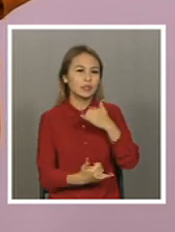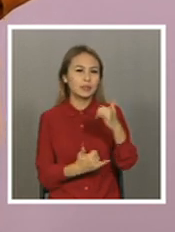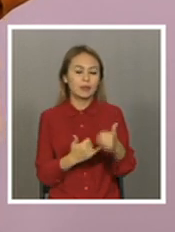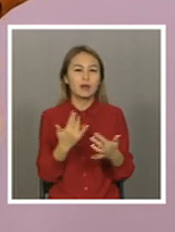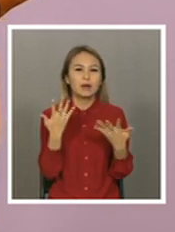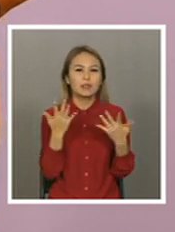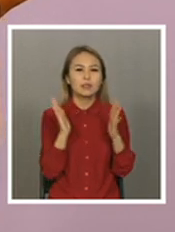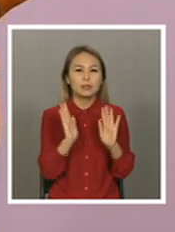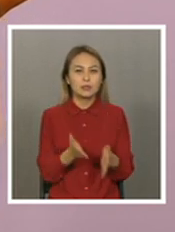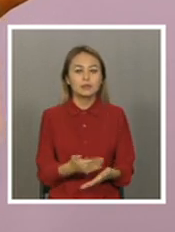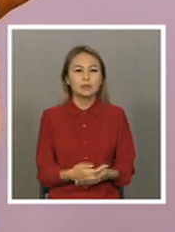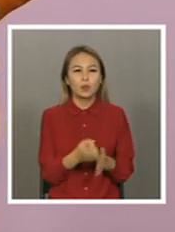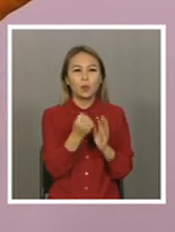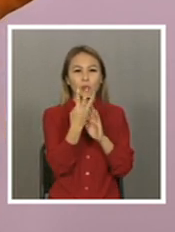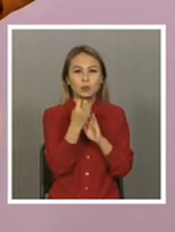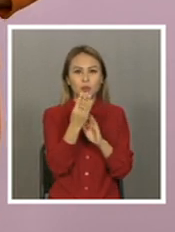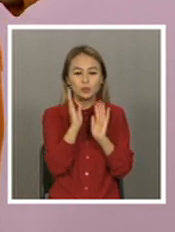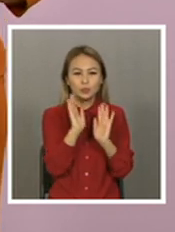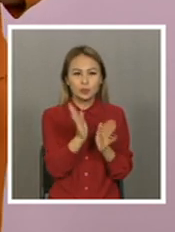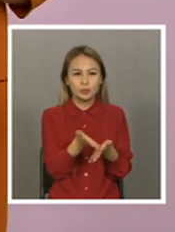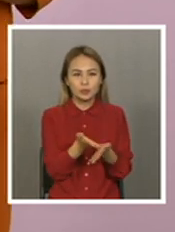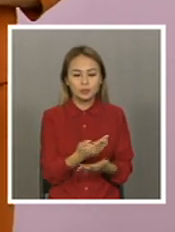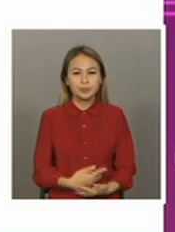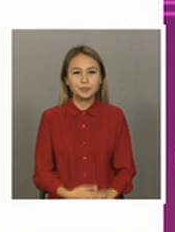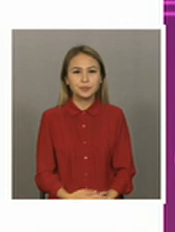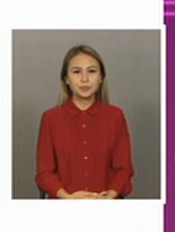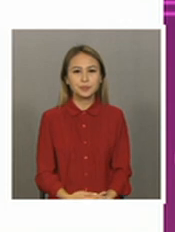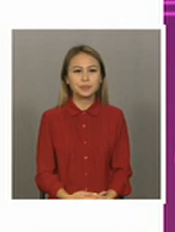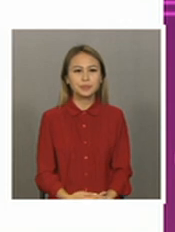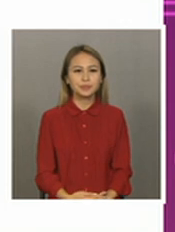шығады? 14 шығады. Жарайсыңдар, балалар.